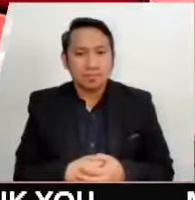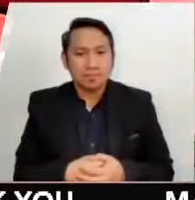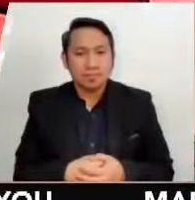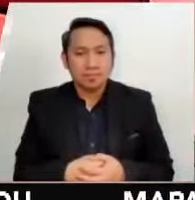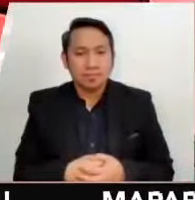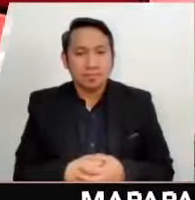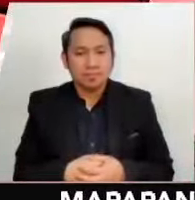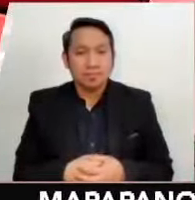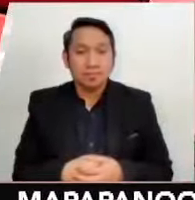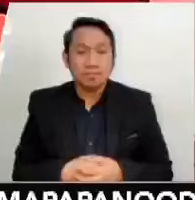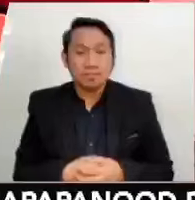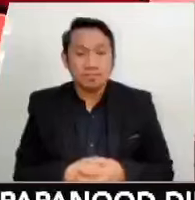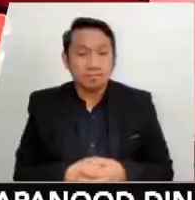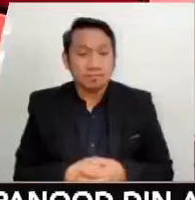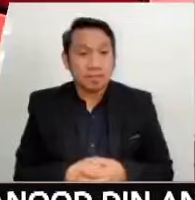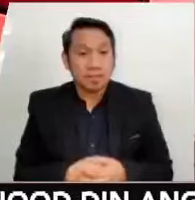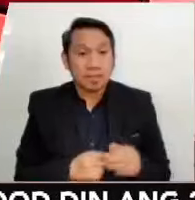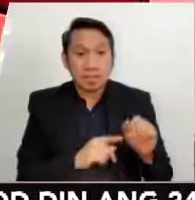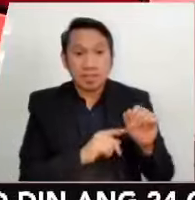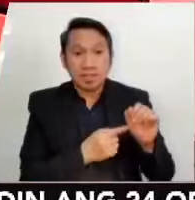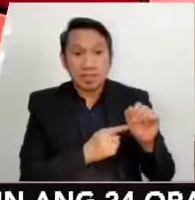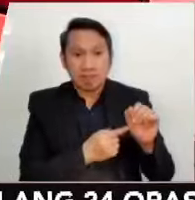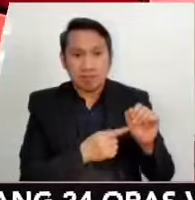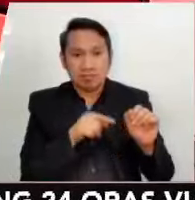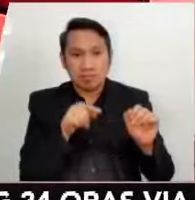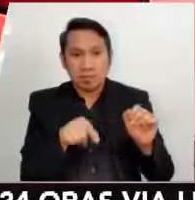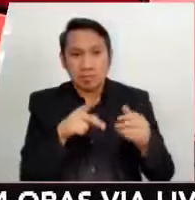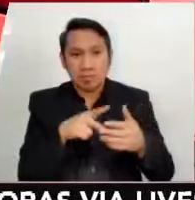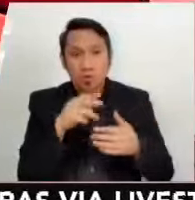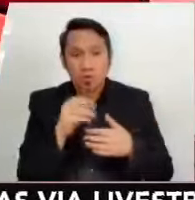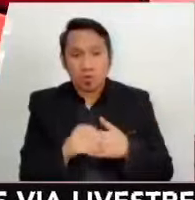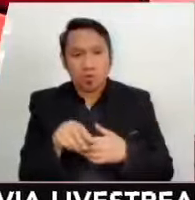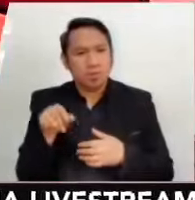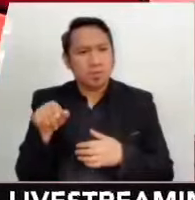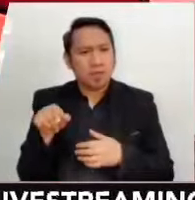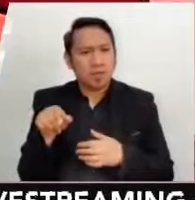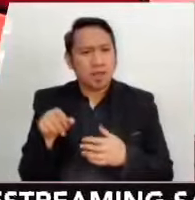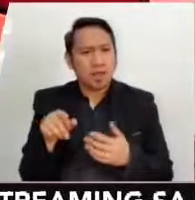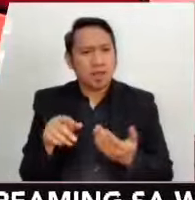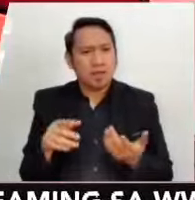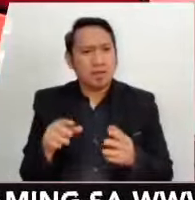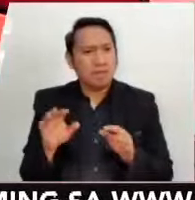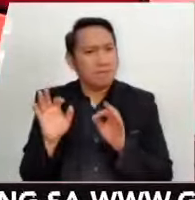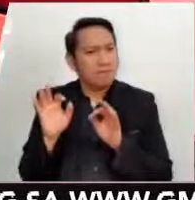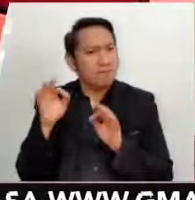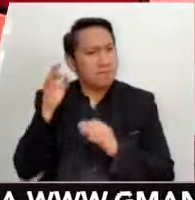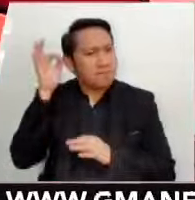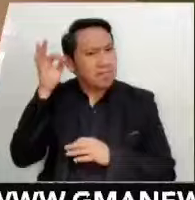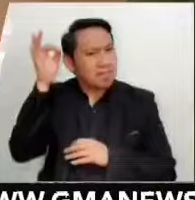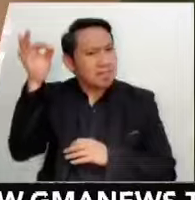pilot episode pa lang, instant hit ka agad ang Kapuso Prime Telefantasia na My Guardian Alien.